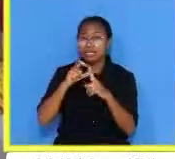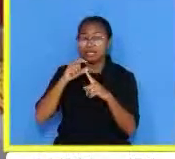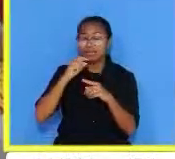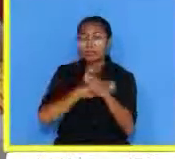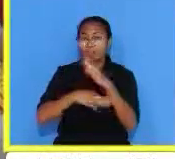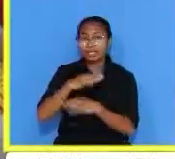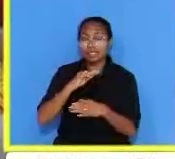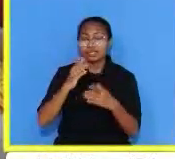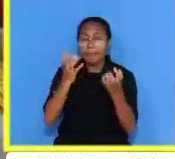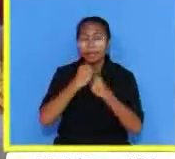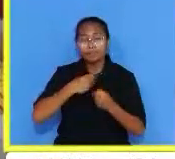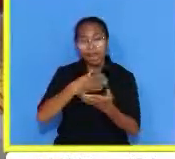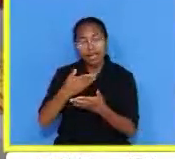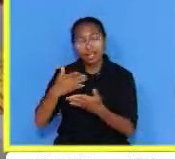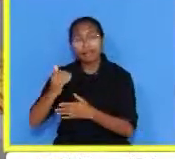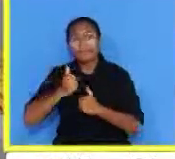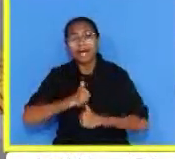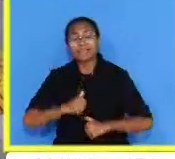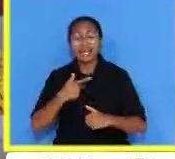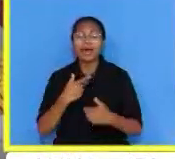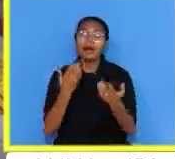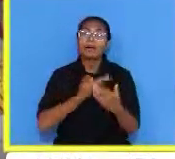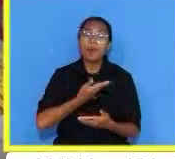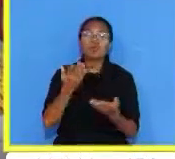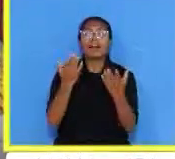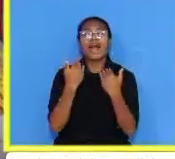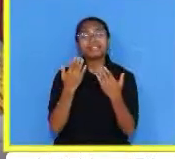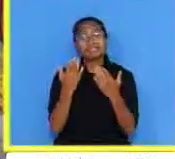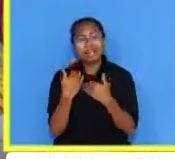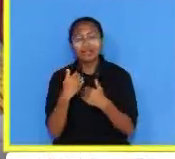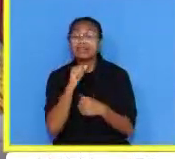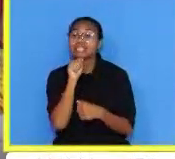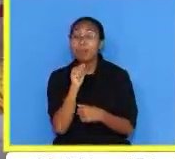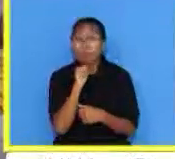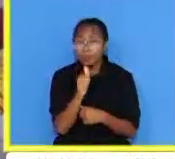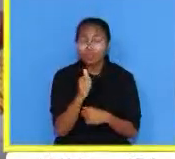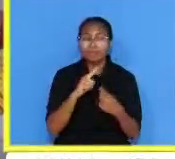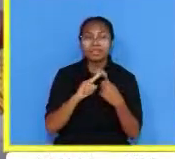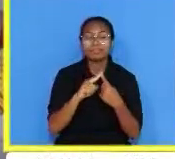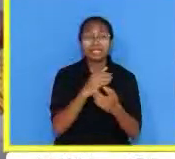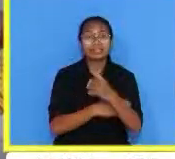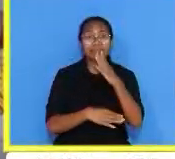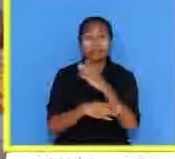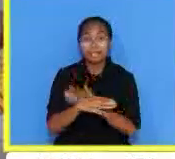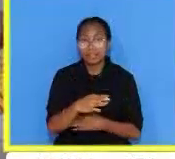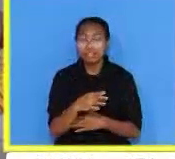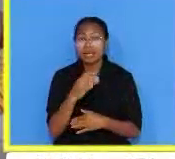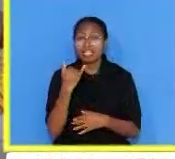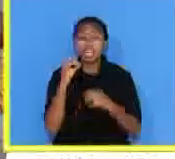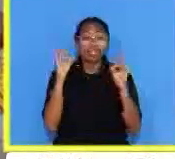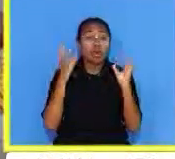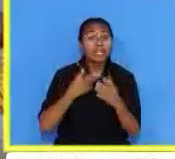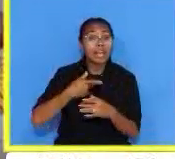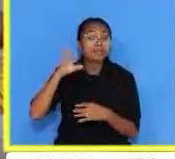baik. Dengan ini saya mengajak untuk siapapun teman-teman difabel di luar sana yang mendengar